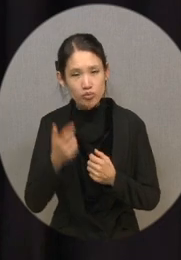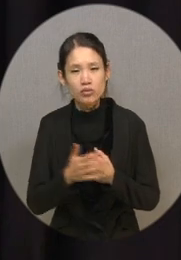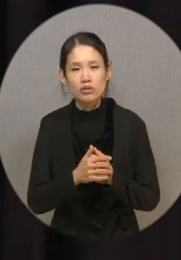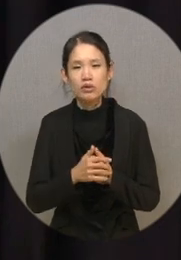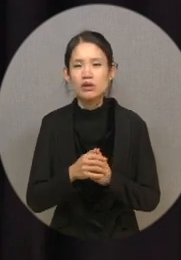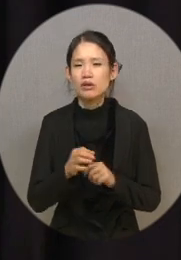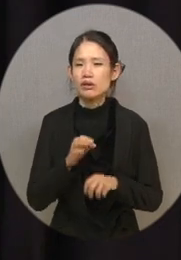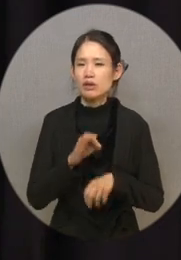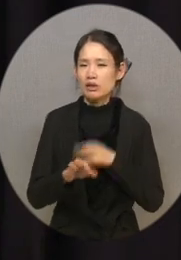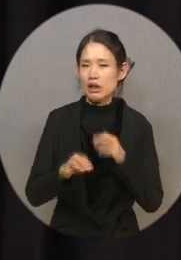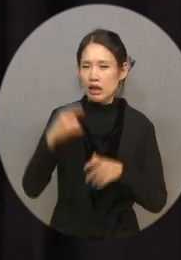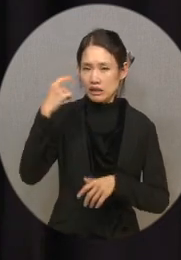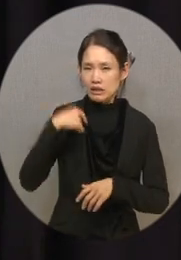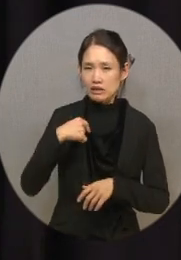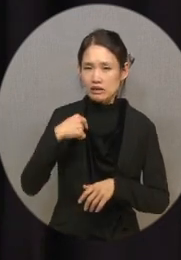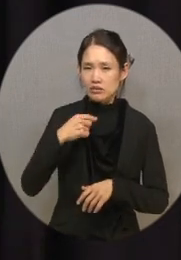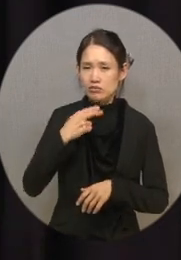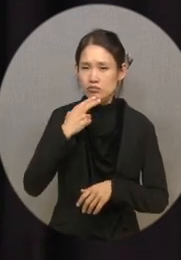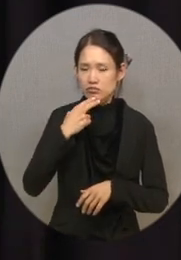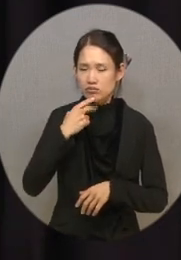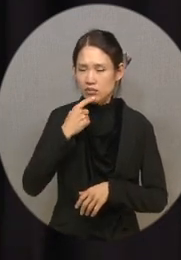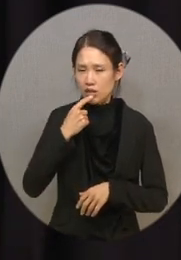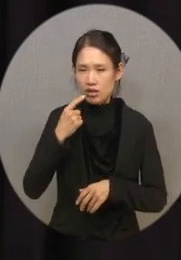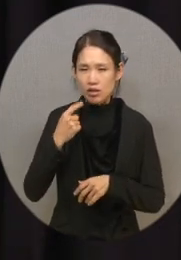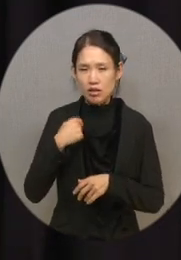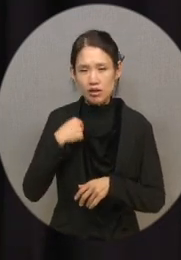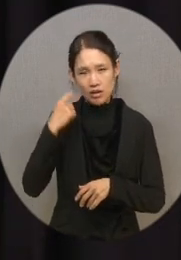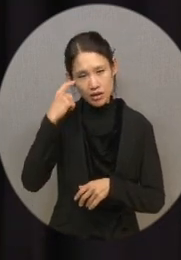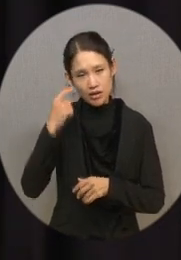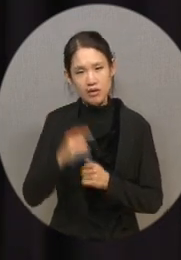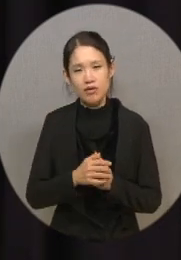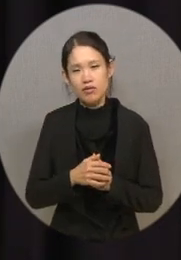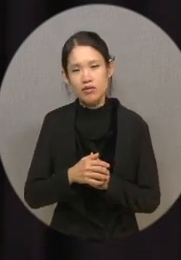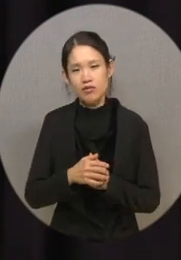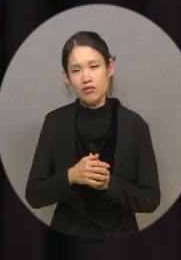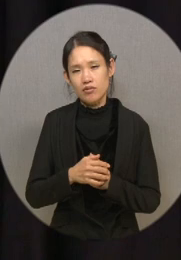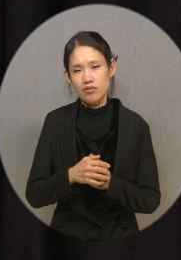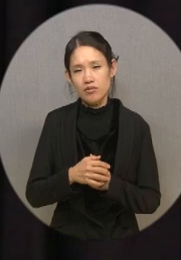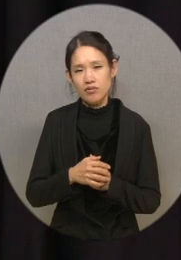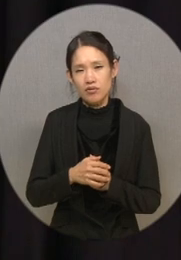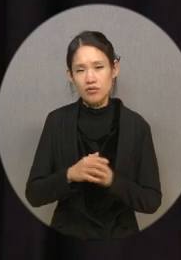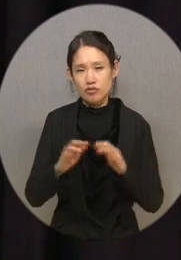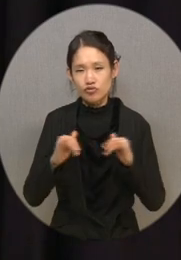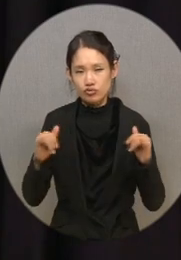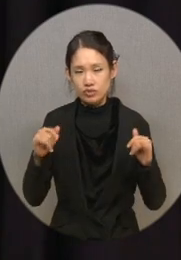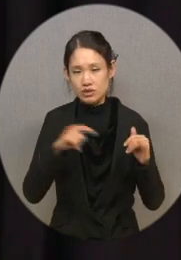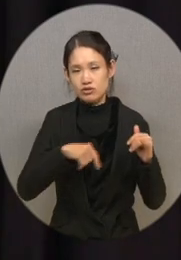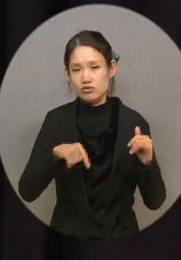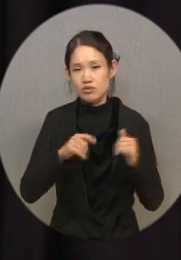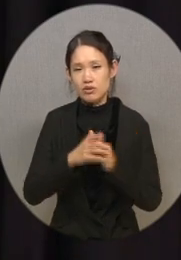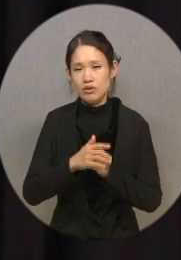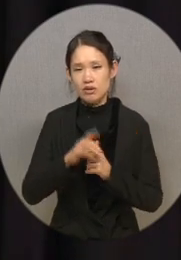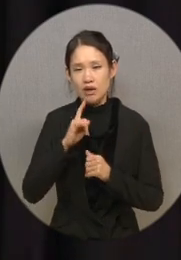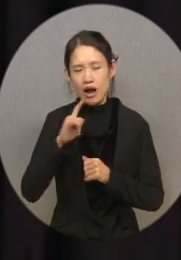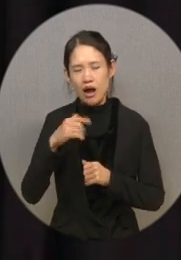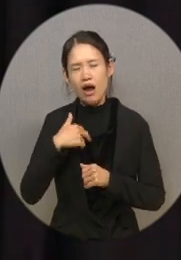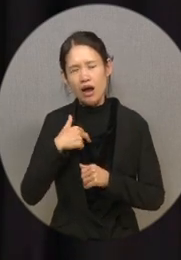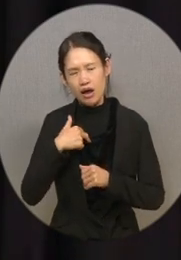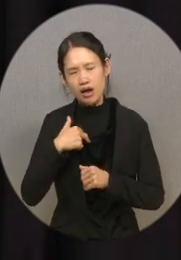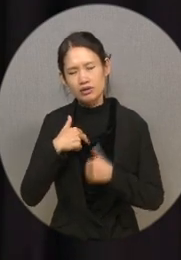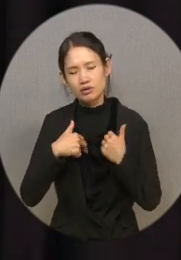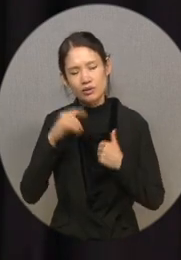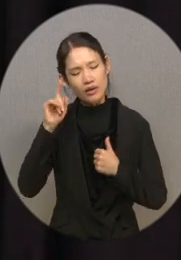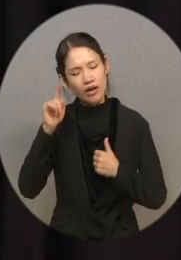대략 감은 오는데 뚜렷이 안 오잖아요. 그래서 제 생각에는 그런 것 같아요. 정말 우리 국민 중에 아 즐겁다,